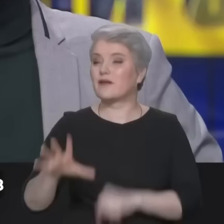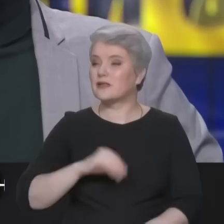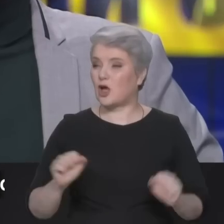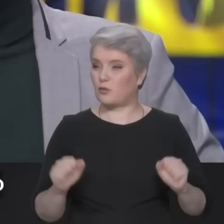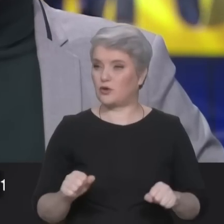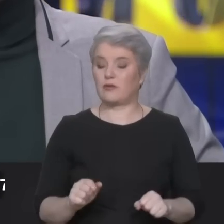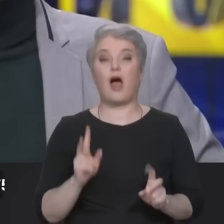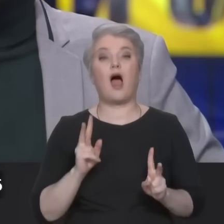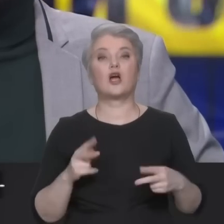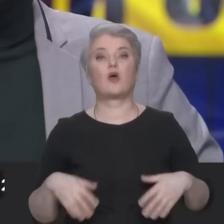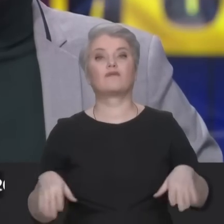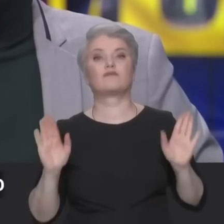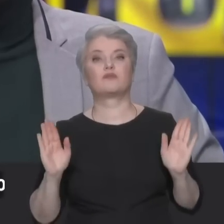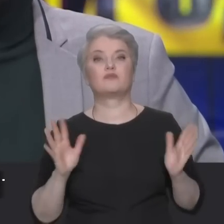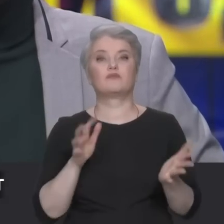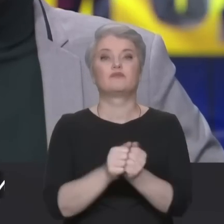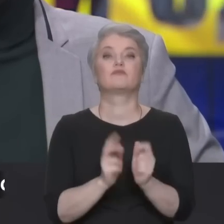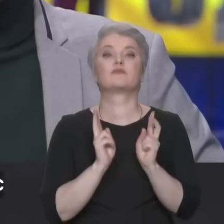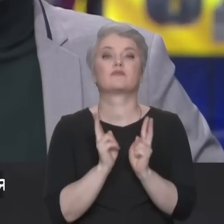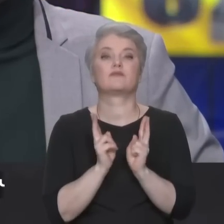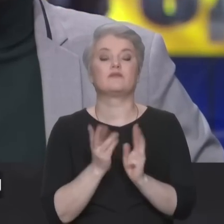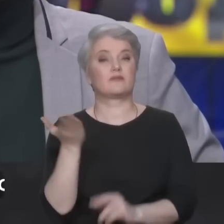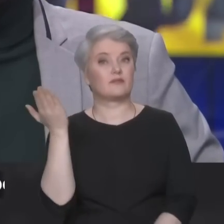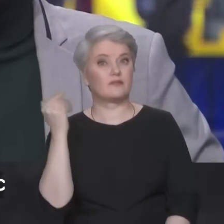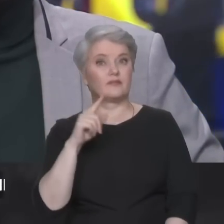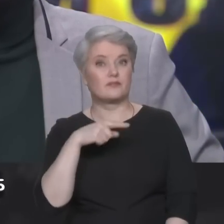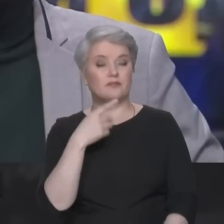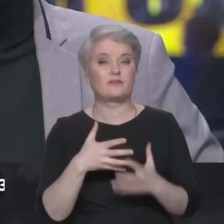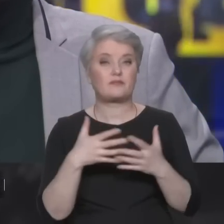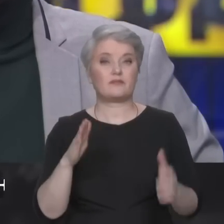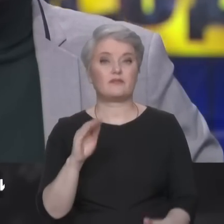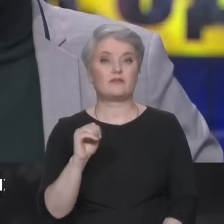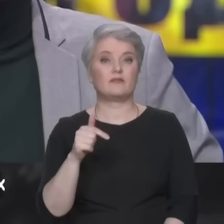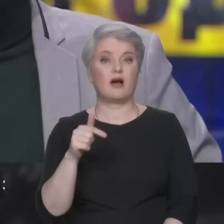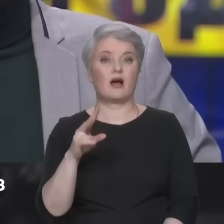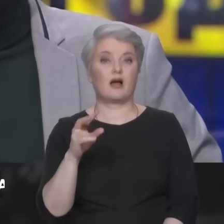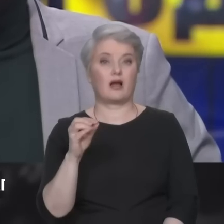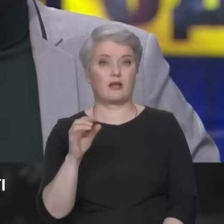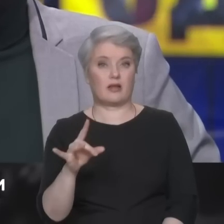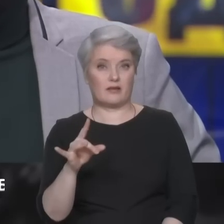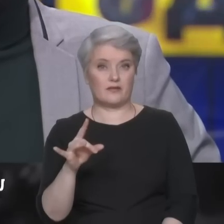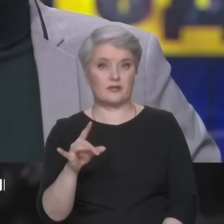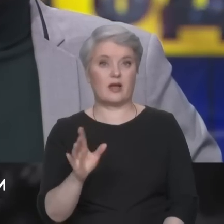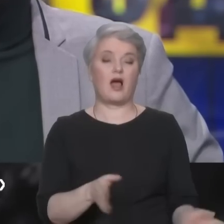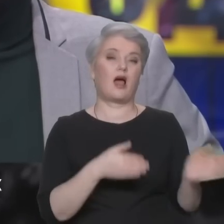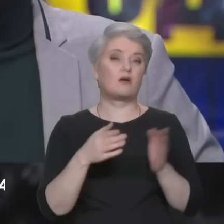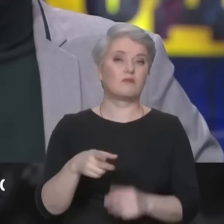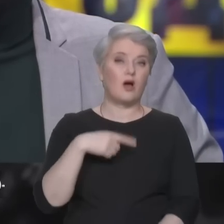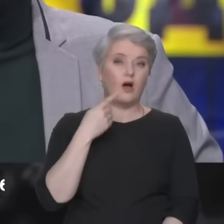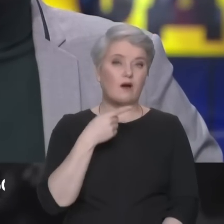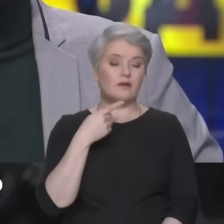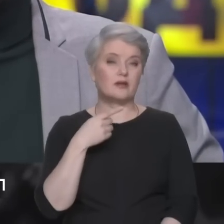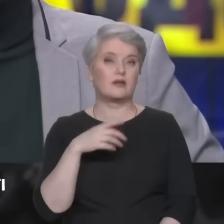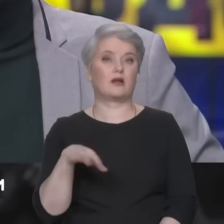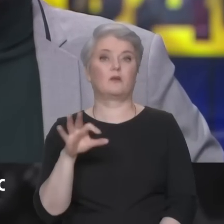в полон зараз найбільше трапляється? Якщо раніше говорилося більше про вагнерівців, потім говорилося про там